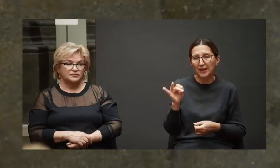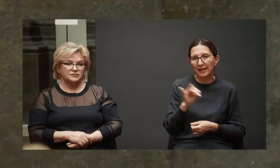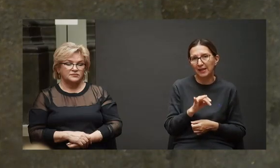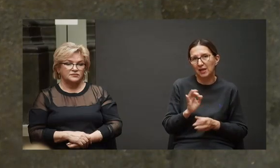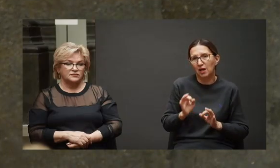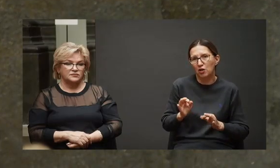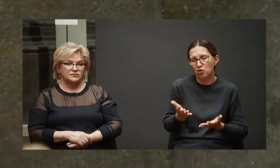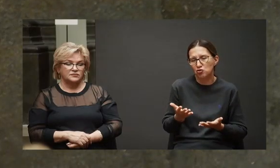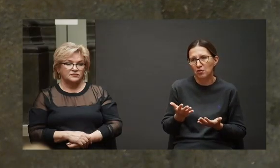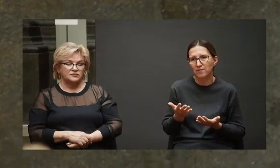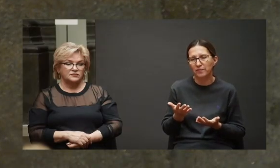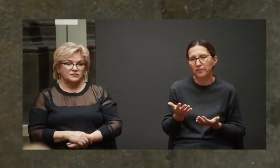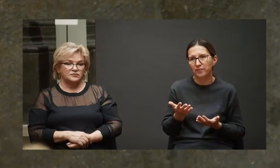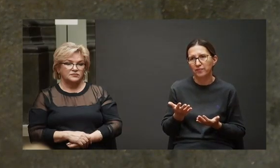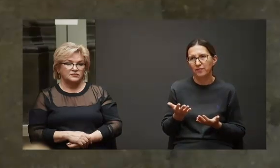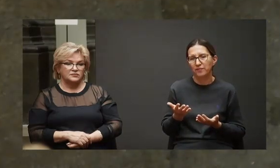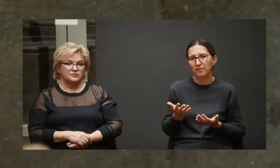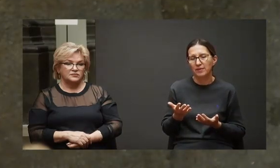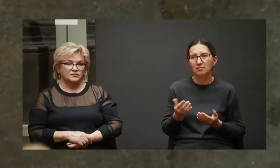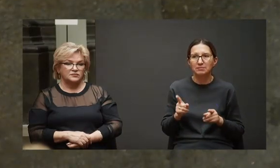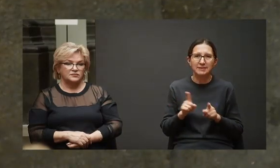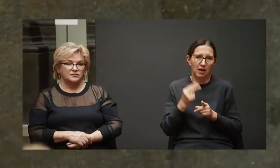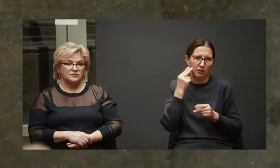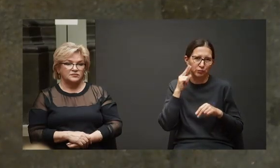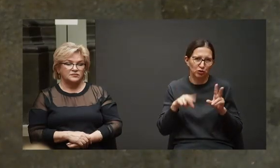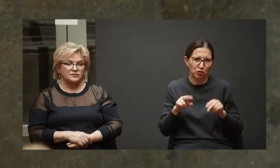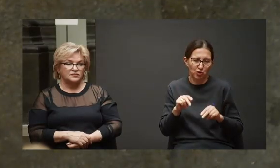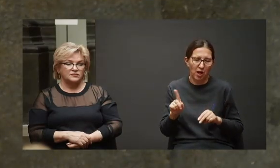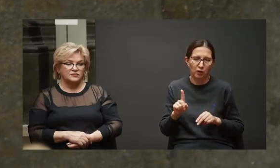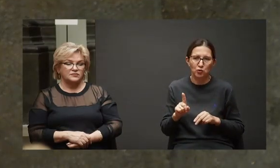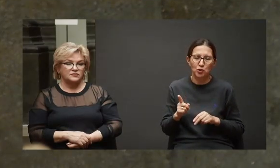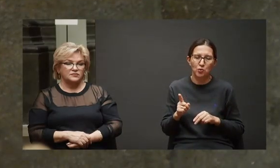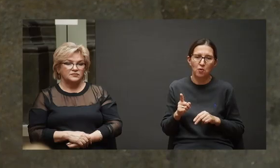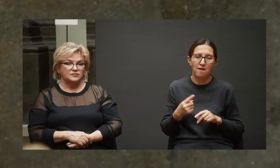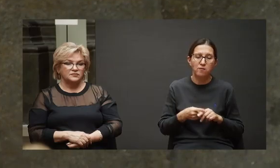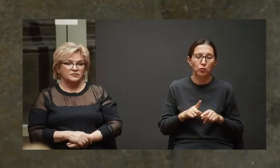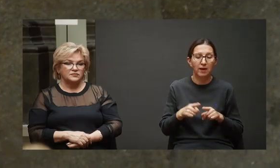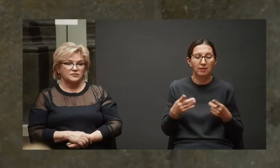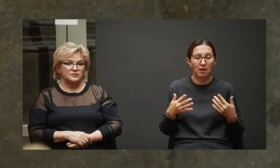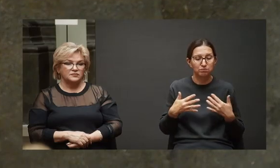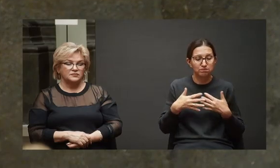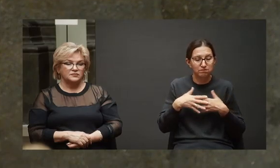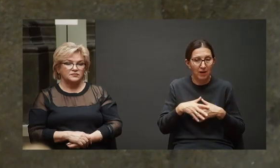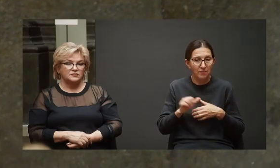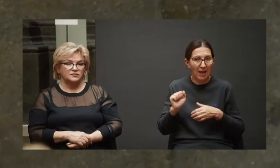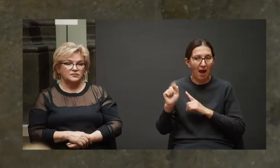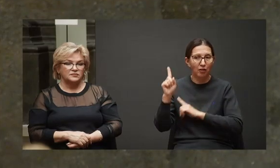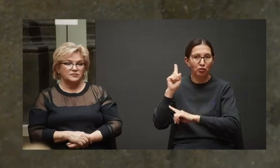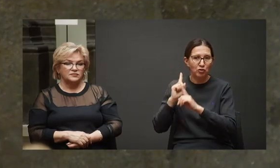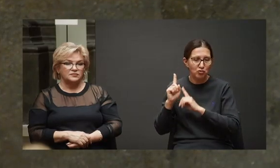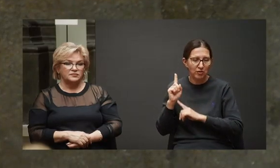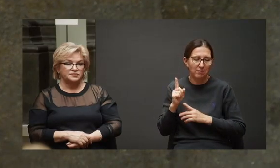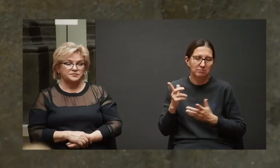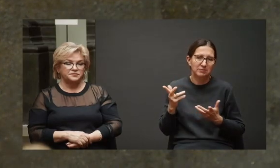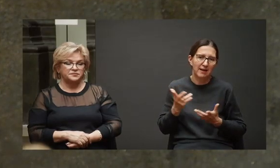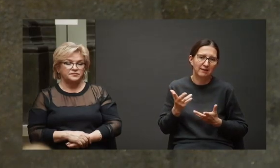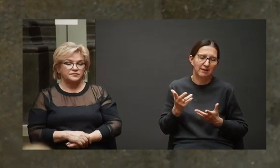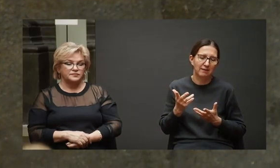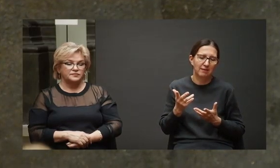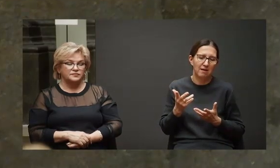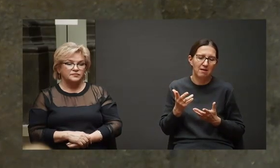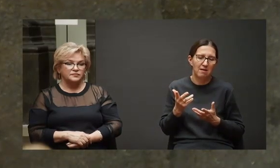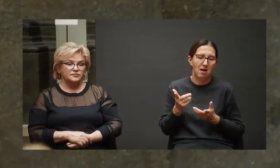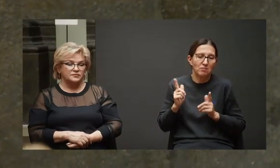для, ну, принято считать, да, что вот это проникновение античных каких-то